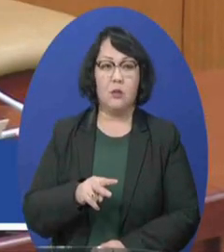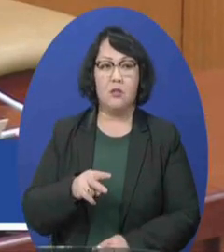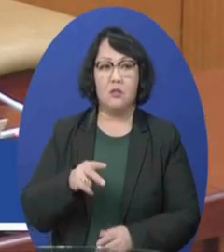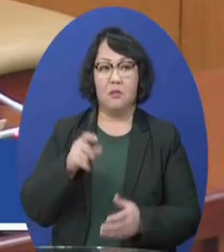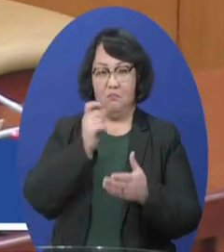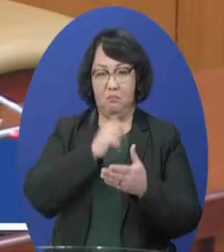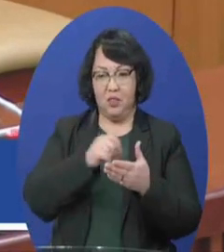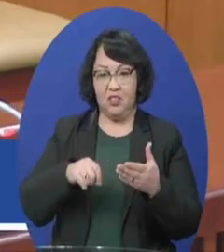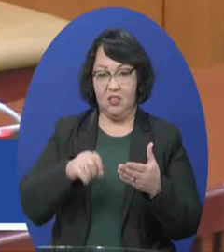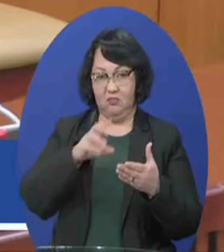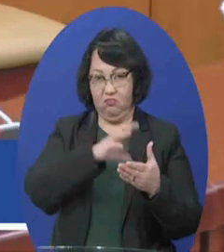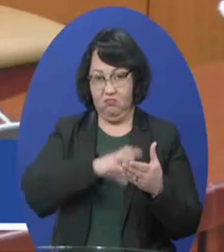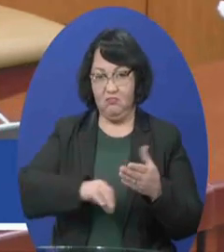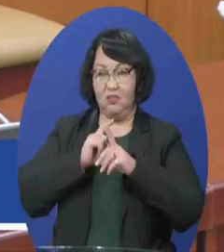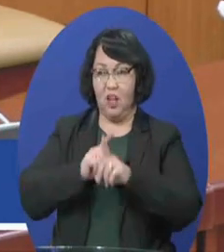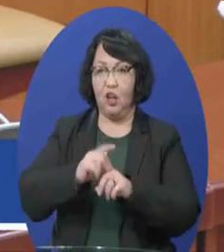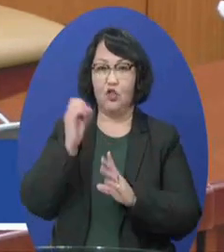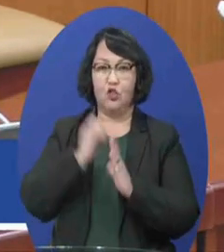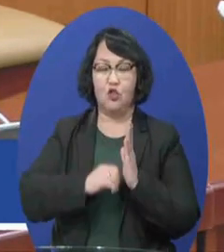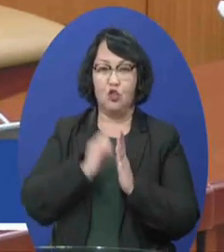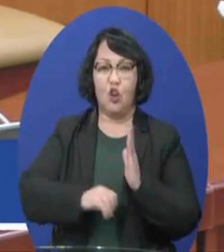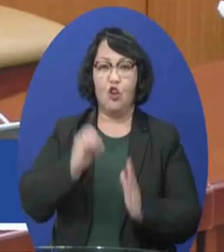ёс суртахуун тэр чигээрээ.